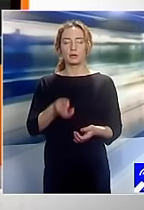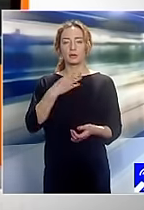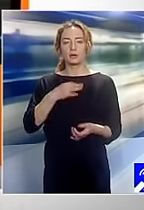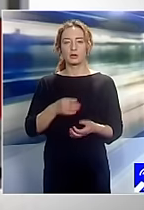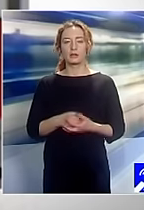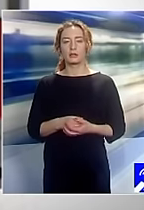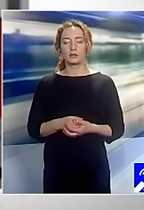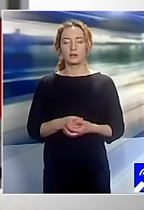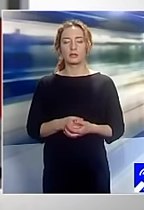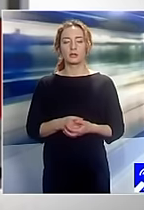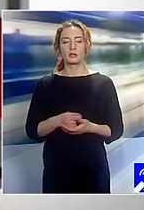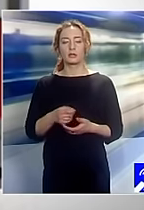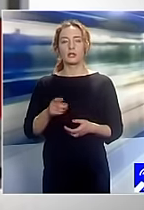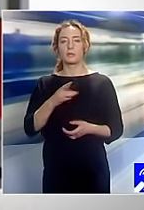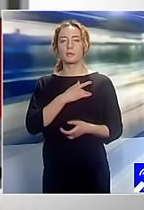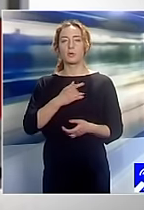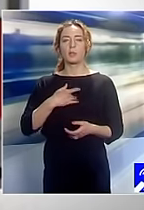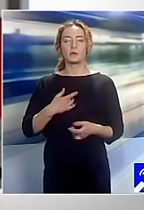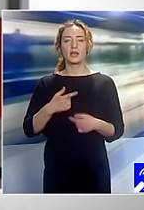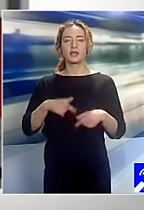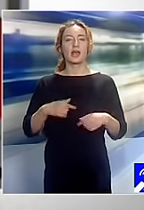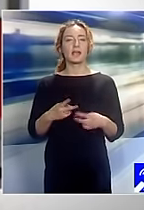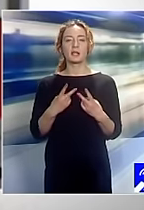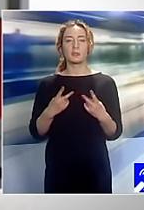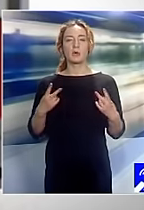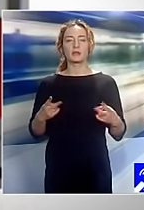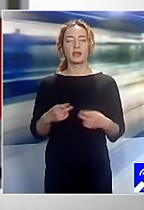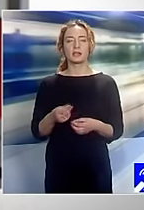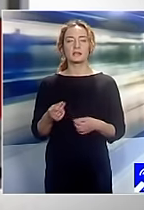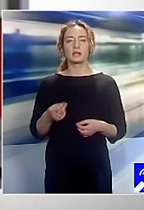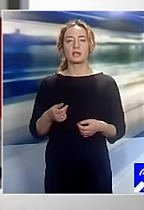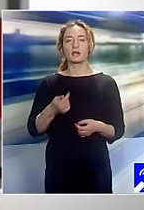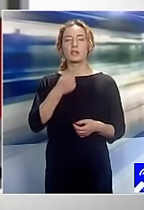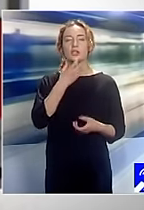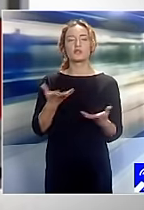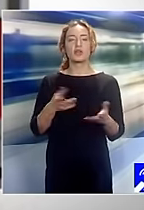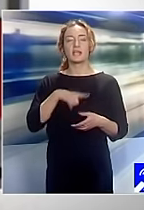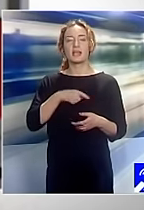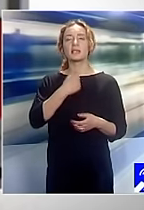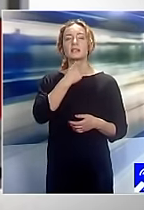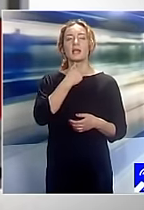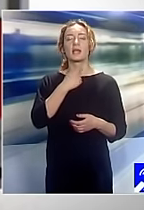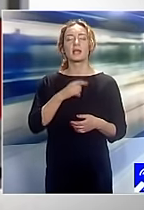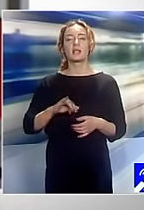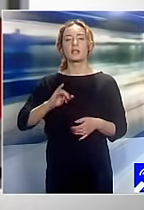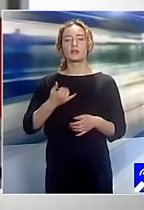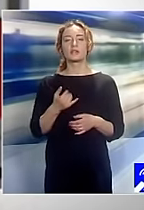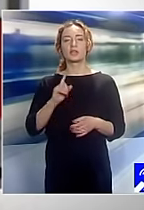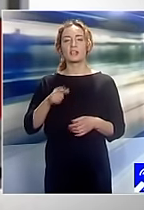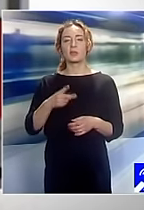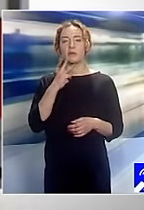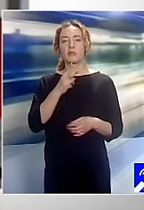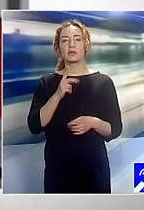pneumonie, la pneumonie nu are mare importanță secreția faringiană, iar pentru a stabili dacă pneumonia respectivă este cu un anumit